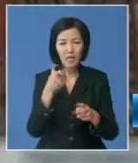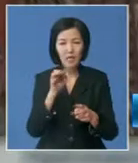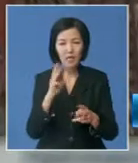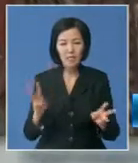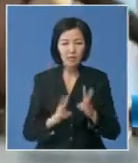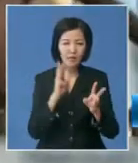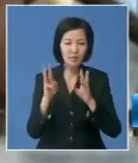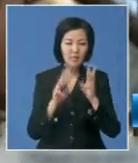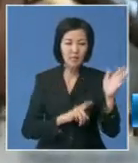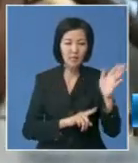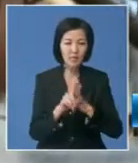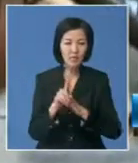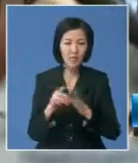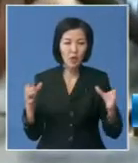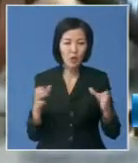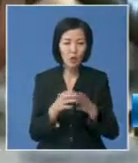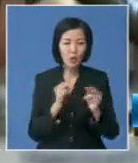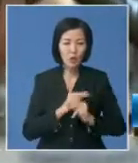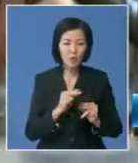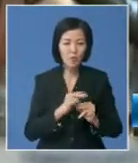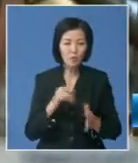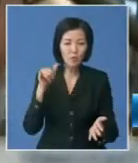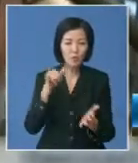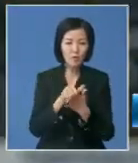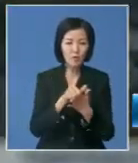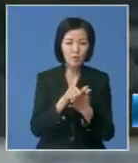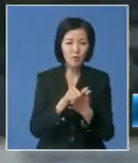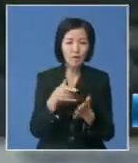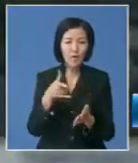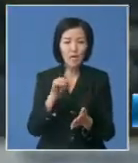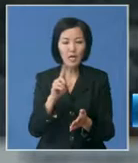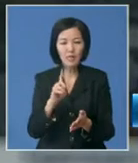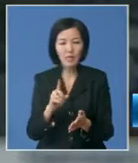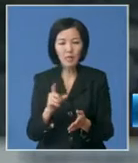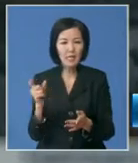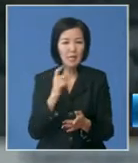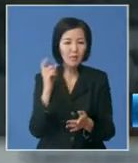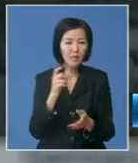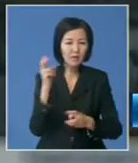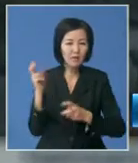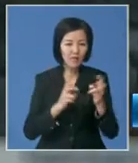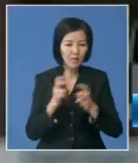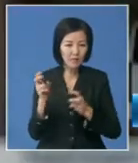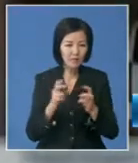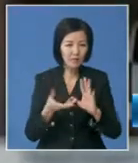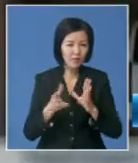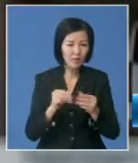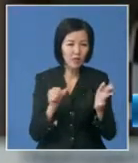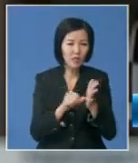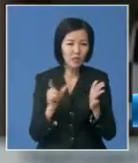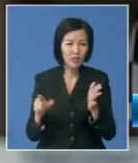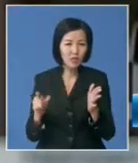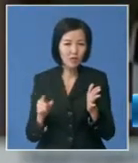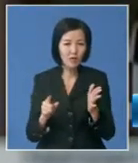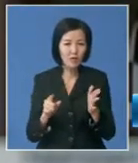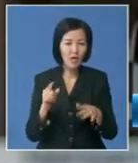произошло когда группа рабочих устанавливала заглушку на газопроводе коксохимического производства в результате шесть человек получили